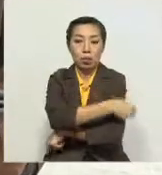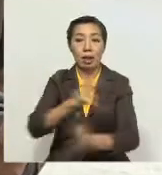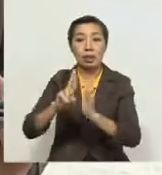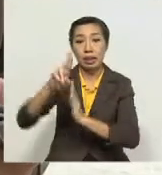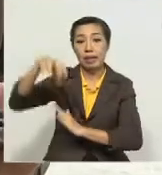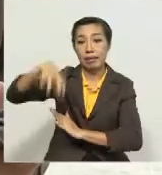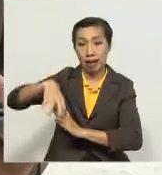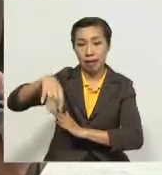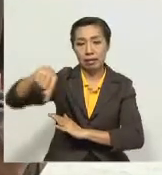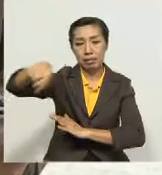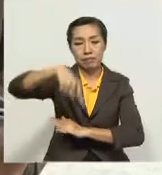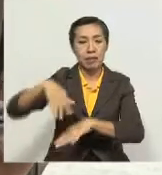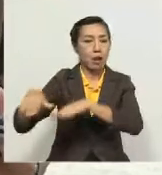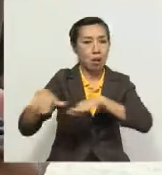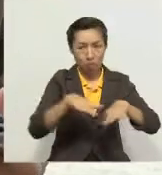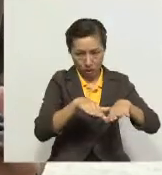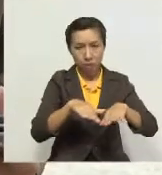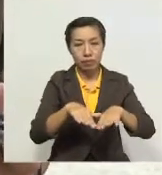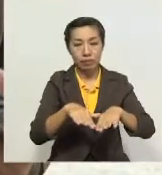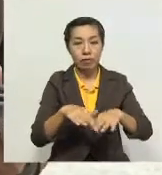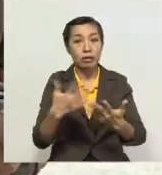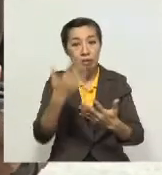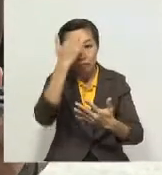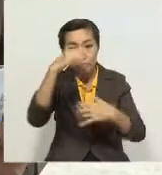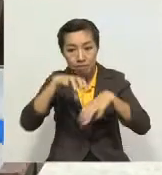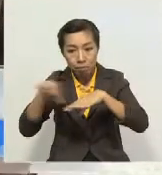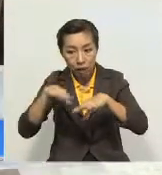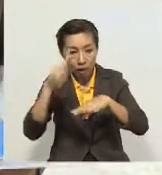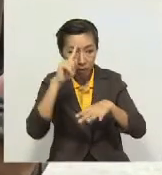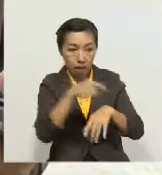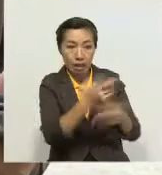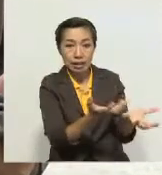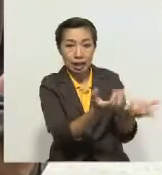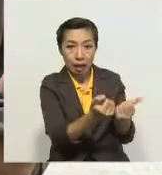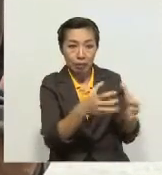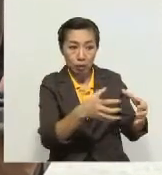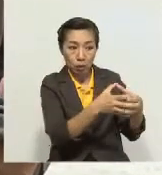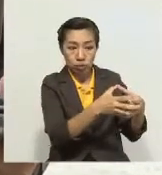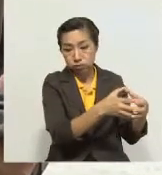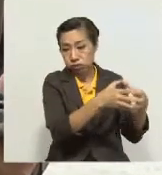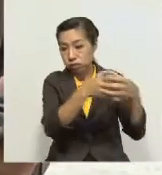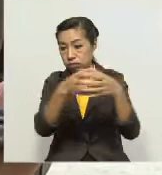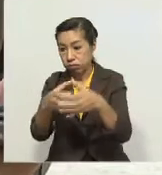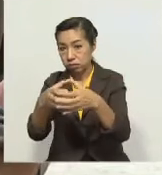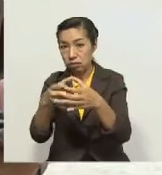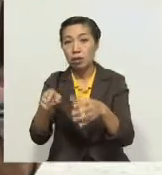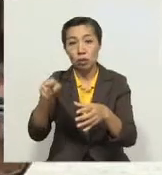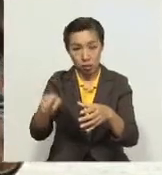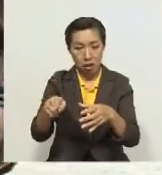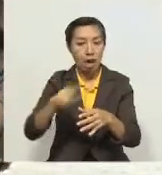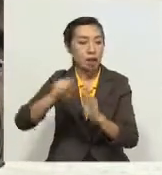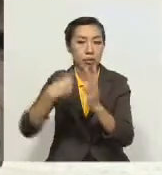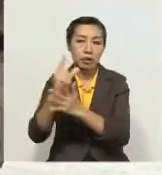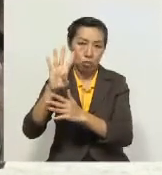ายประชานุเคราะห์นะครับก็ได้มีการเตรียมความพร้อมอย่างต่อเนื่องครับเพื่อให้สามารถรองรับน้องๆ นะครับที่จะเดินทางมาเข้ารับการรักษาได้ตลอด24ชั่วโม